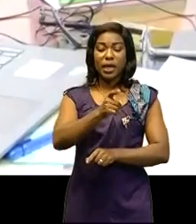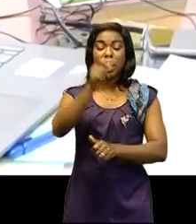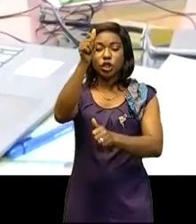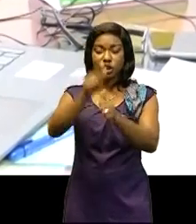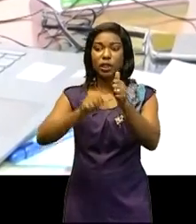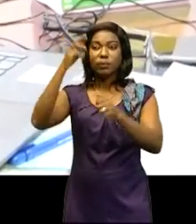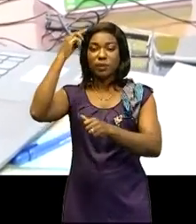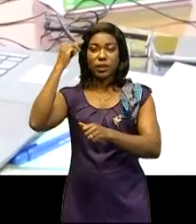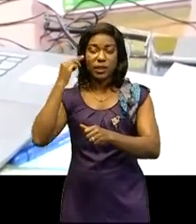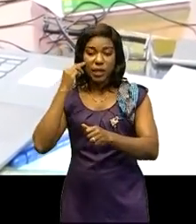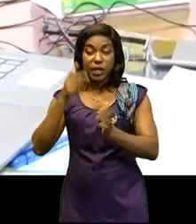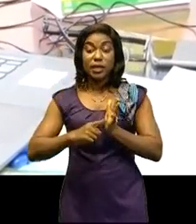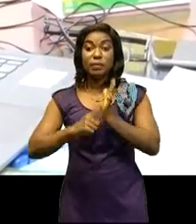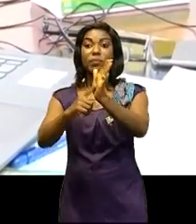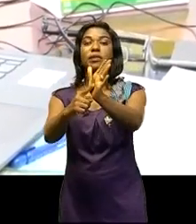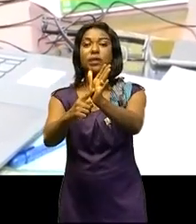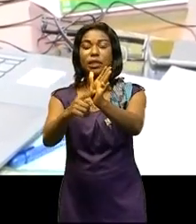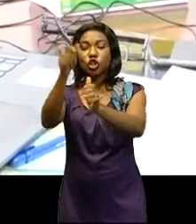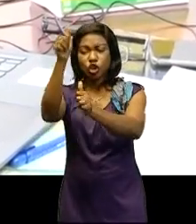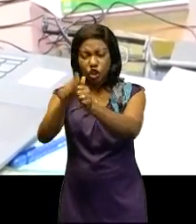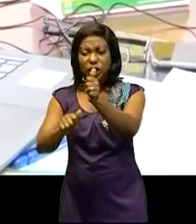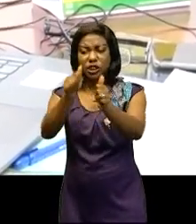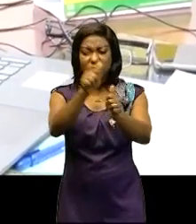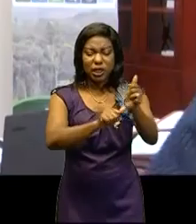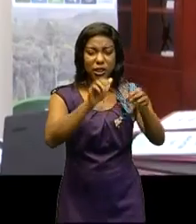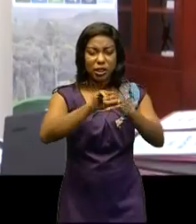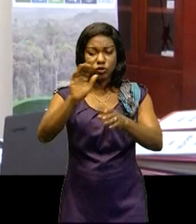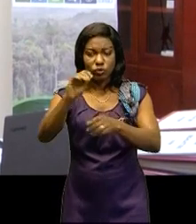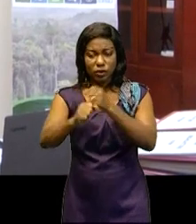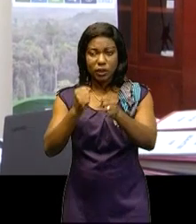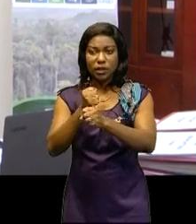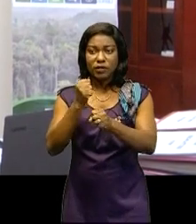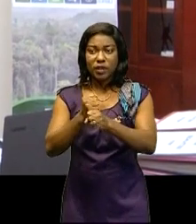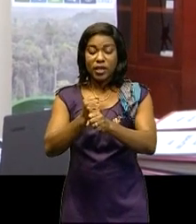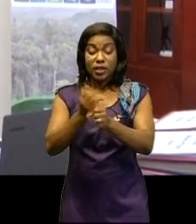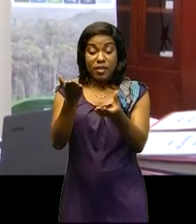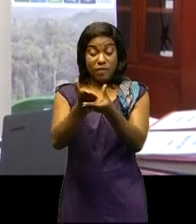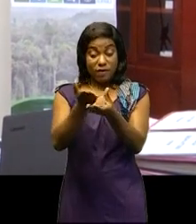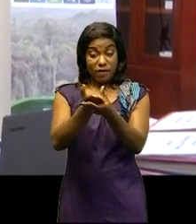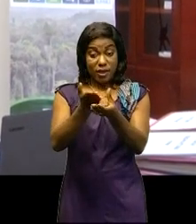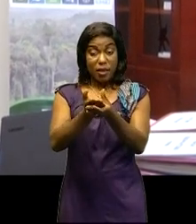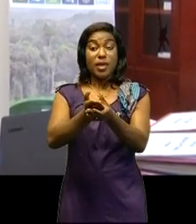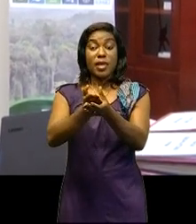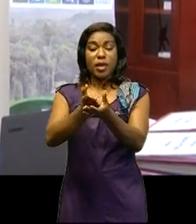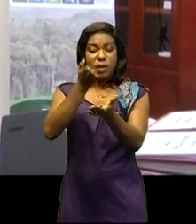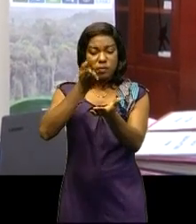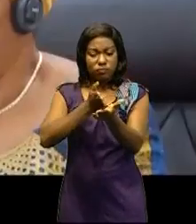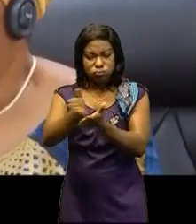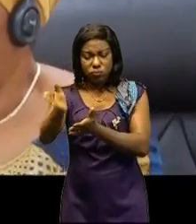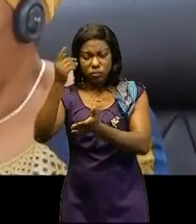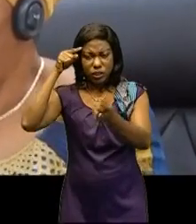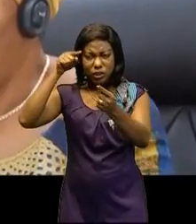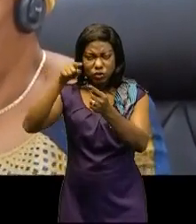ministre de présenter, chacun dans son secteur, sa feuille de route précise sur les